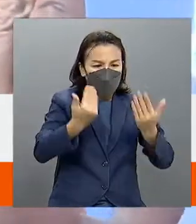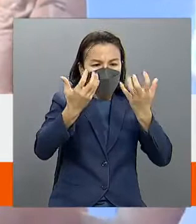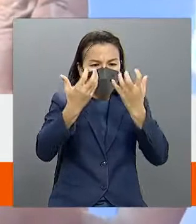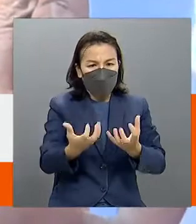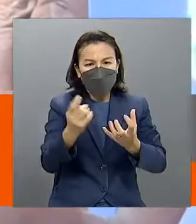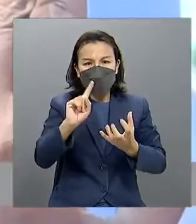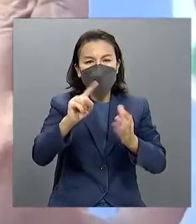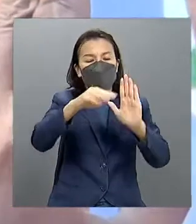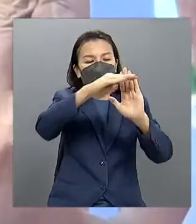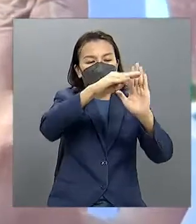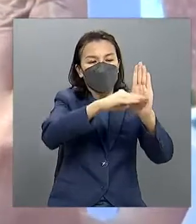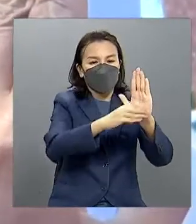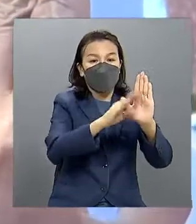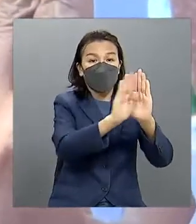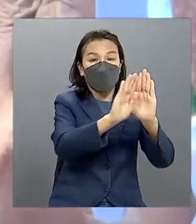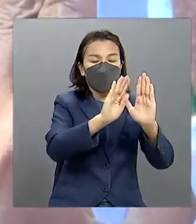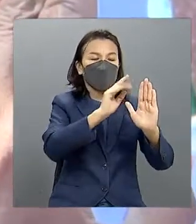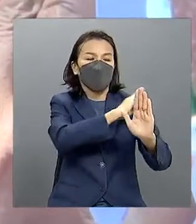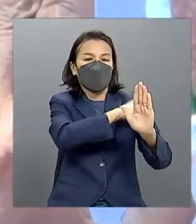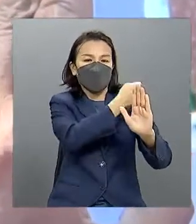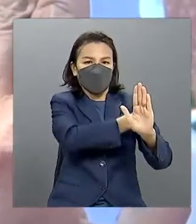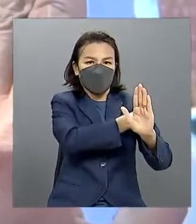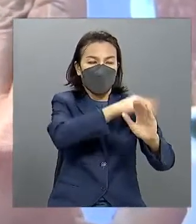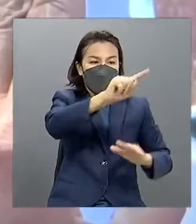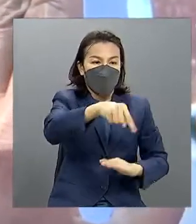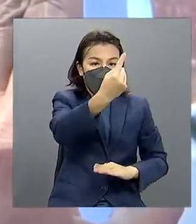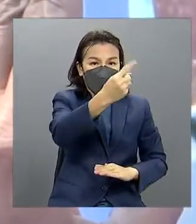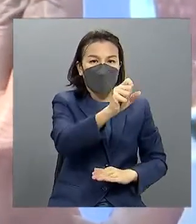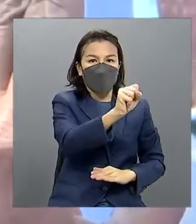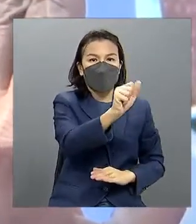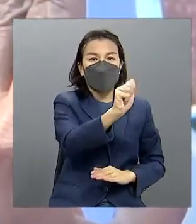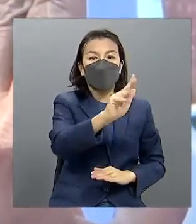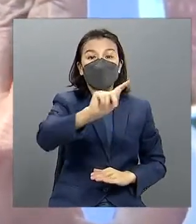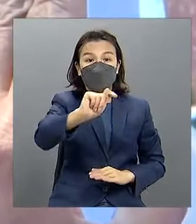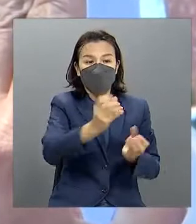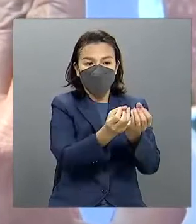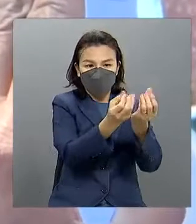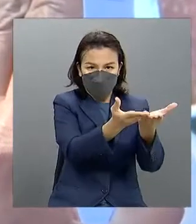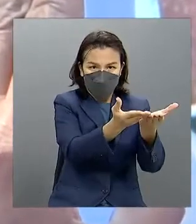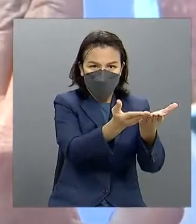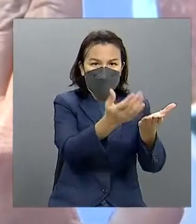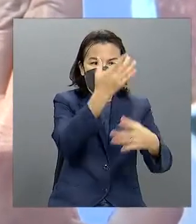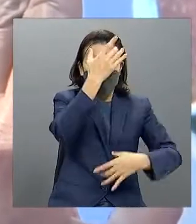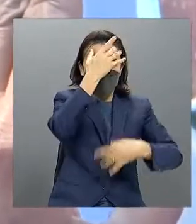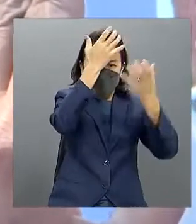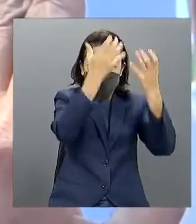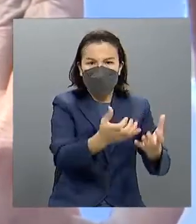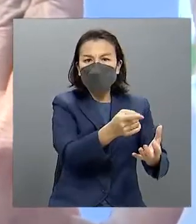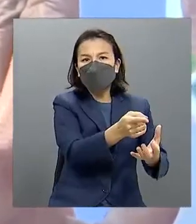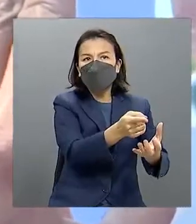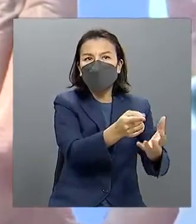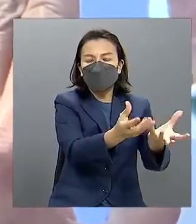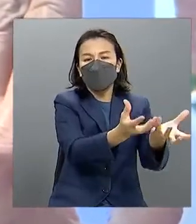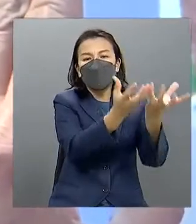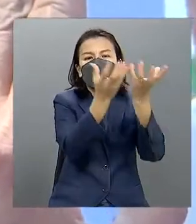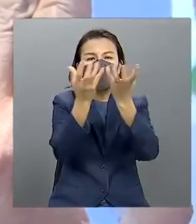ส่งไปที่โรงพยาบาลส่งเสริมสุขภาพตำบลในพื้นที่เกาะนแต่ถ้ามีอาการรุนแรงมากก็ต้องส่งที่